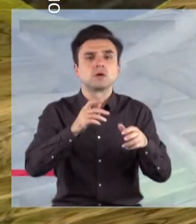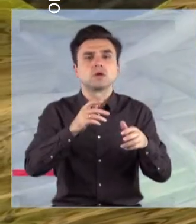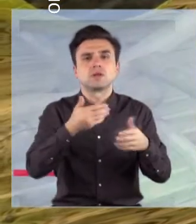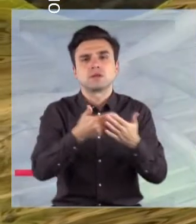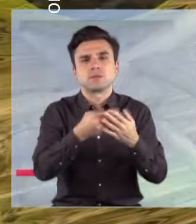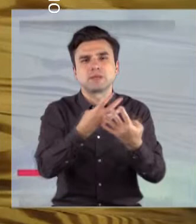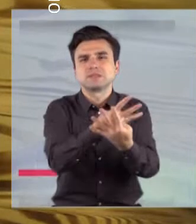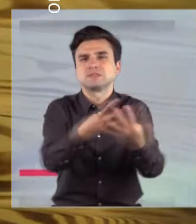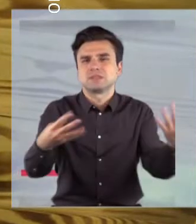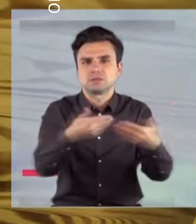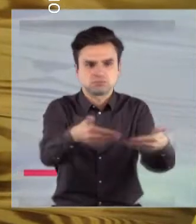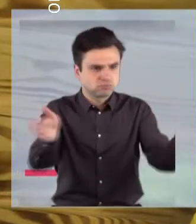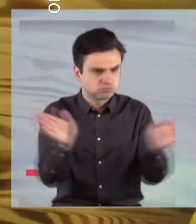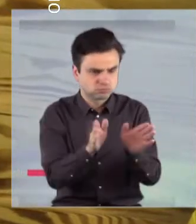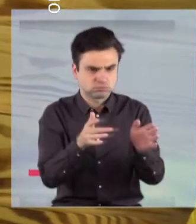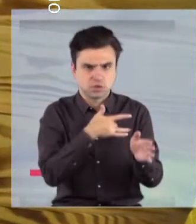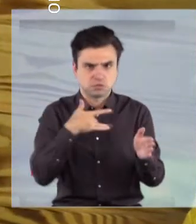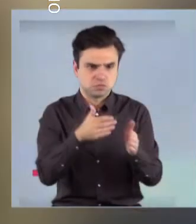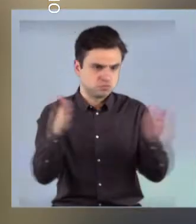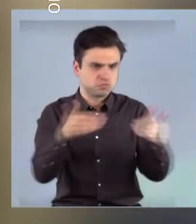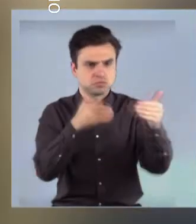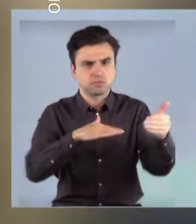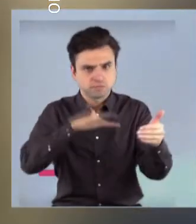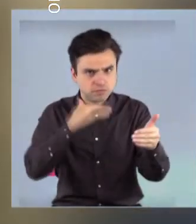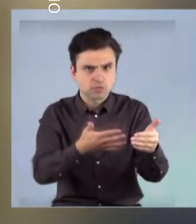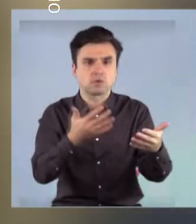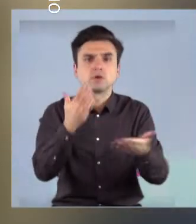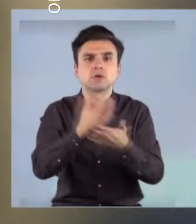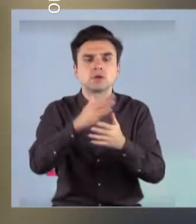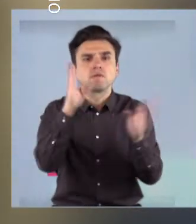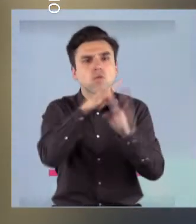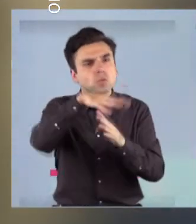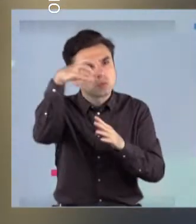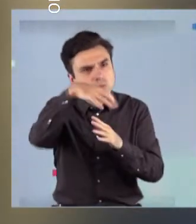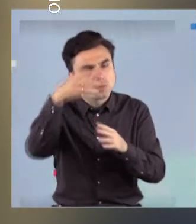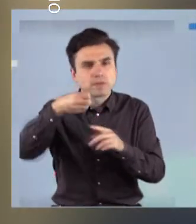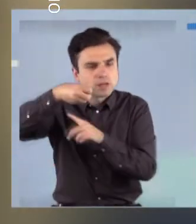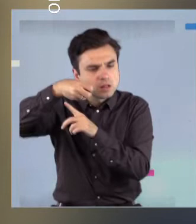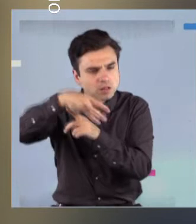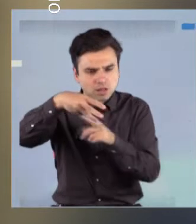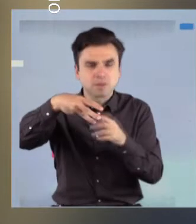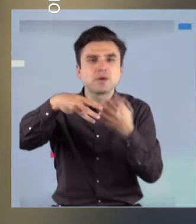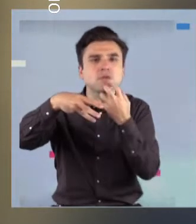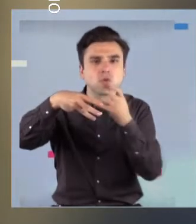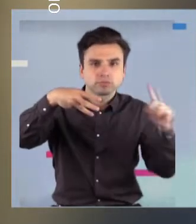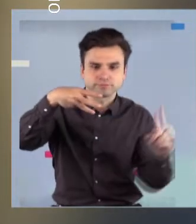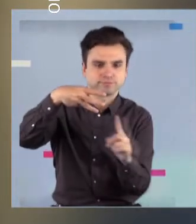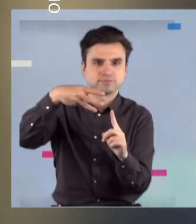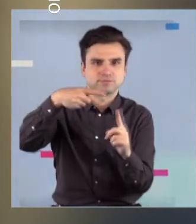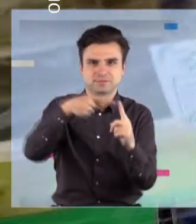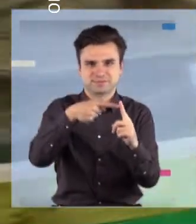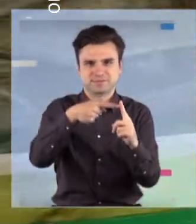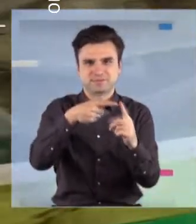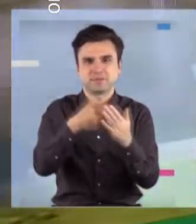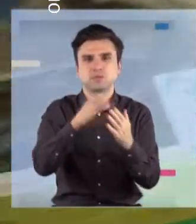популярні єноти – працюють, розважаючи малечу. Хоча на офіційній сторінці закладу в інстаграмі бачимо попередження – у єнотів сьогодні